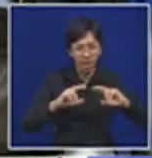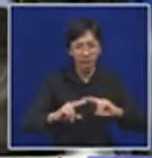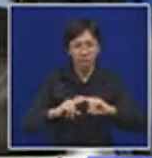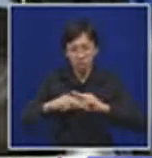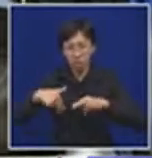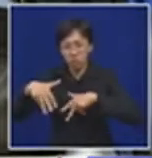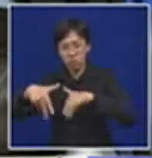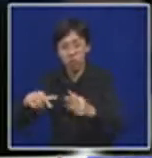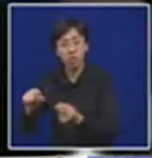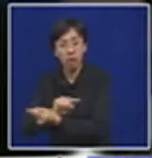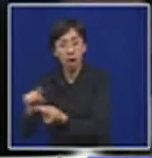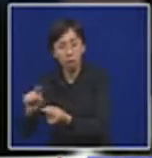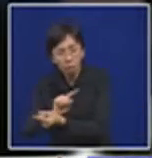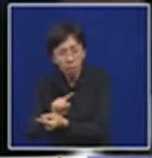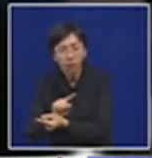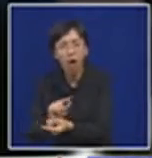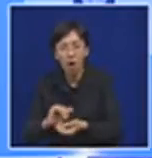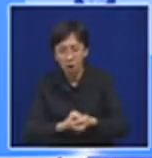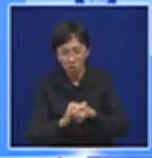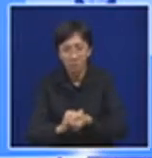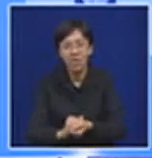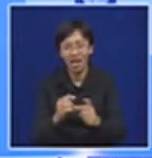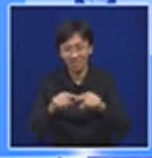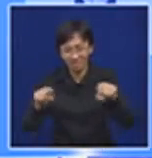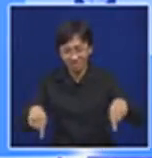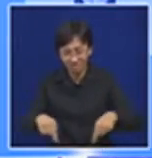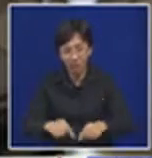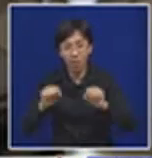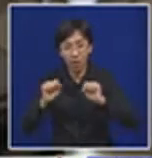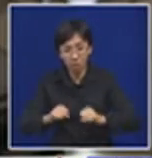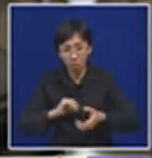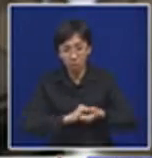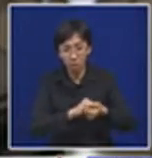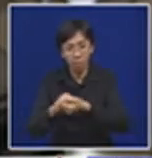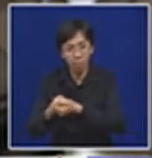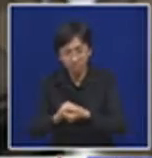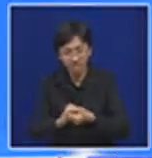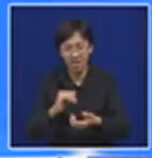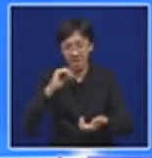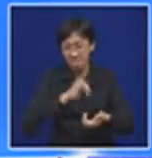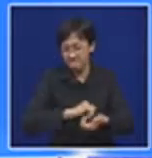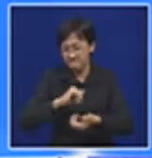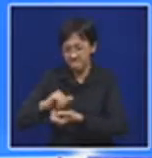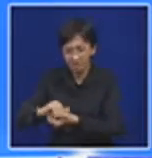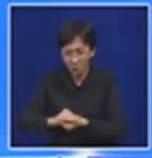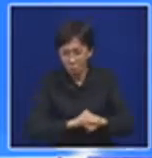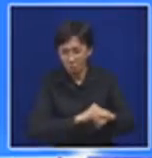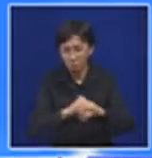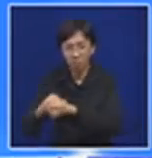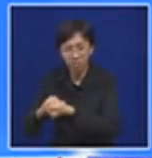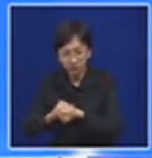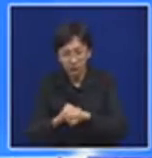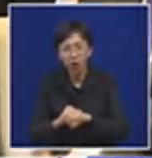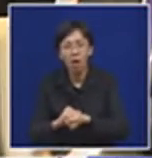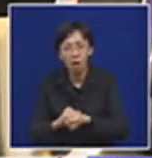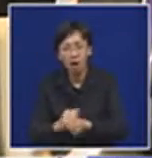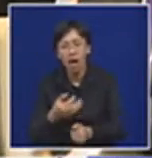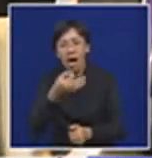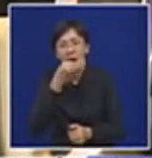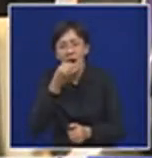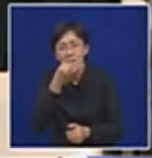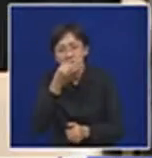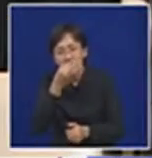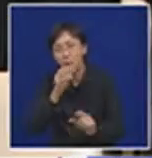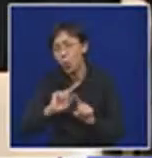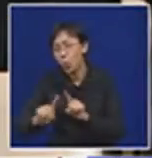ประชาสังคมจึงร่วมลงนามบันทึกข้อตกลงความร่วมมือสานพลังประชารัฐเพื่อยกระดับคุณภาพวิชาชีพอาชี